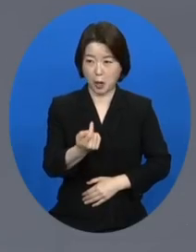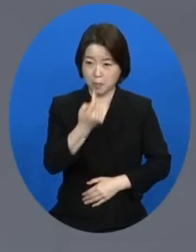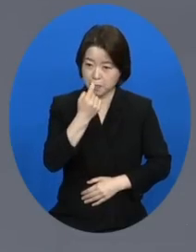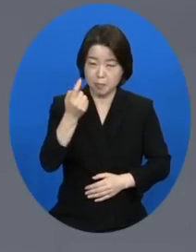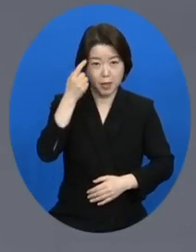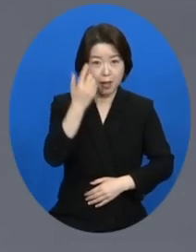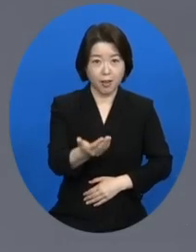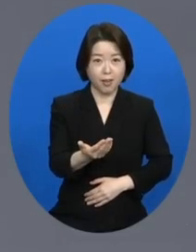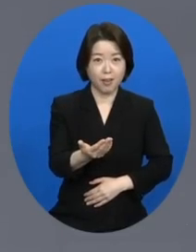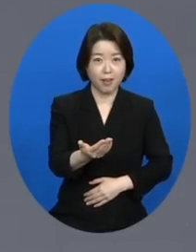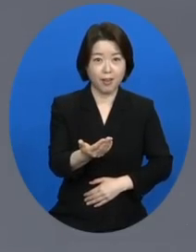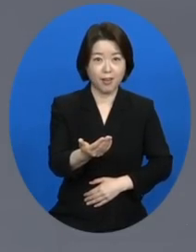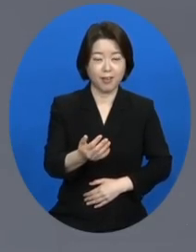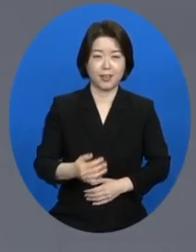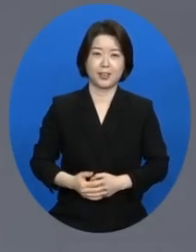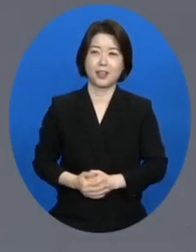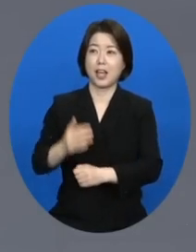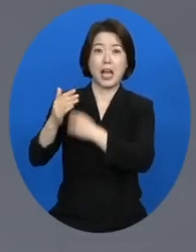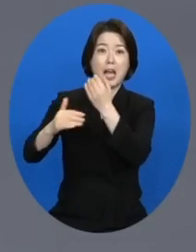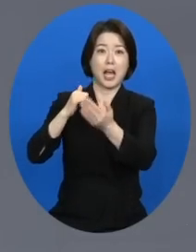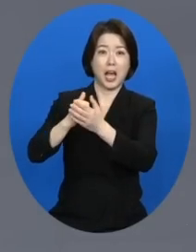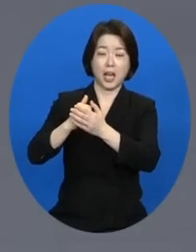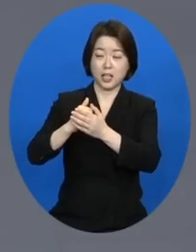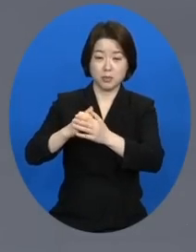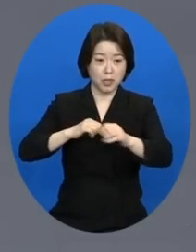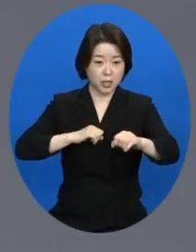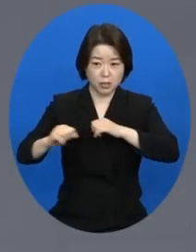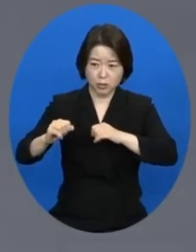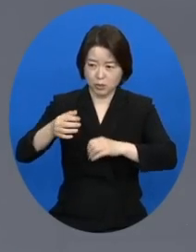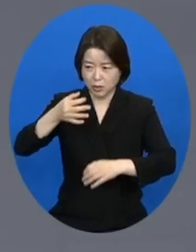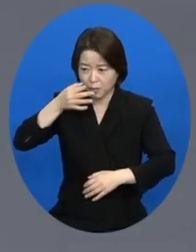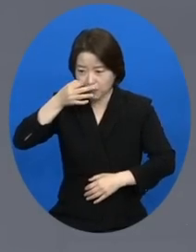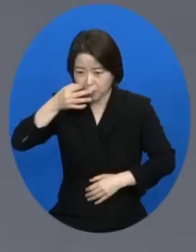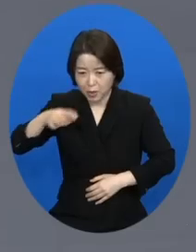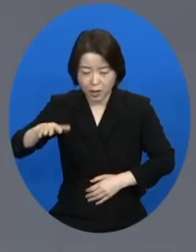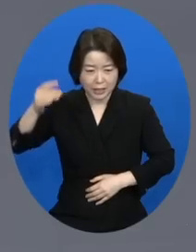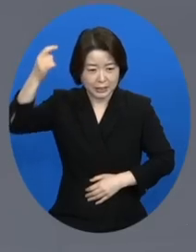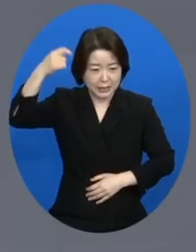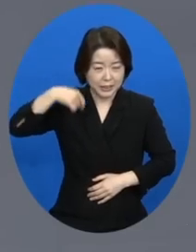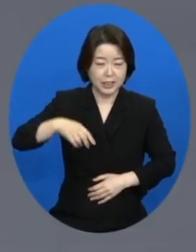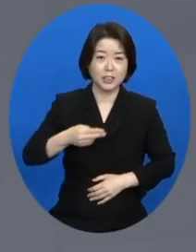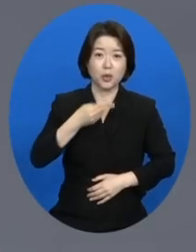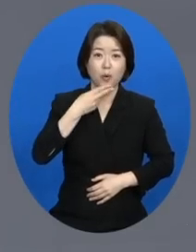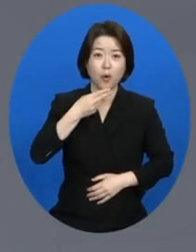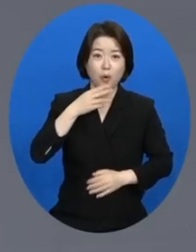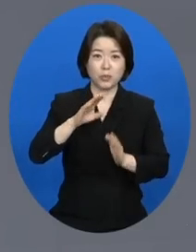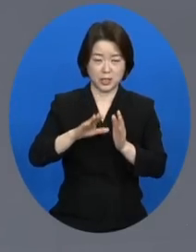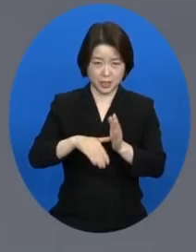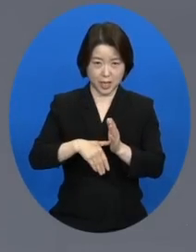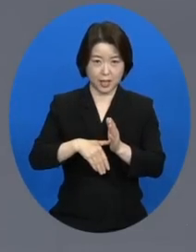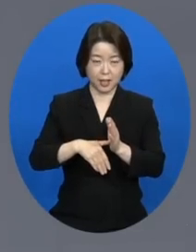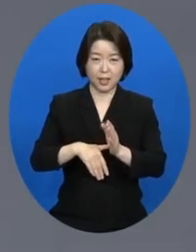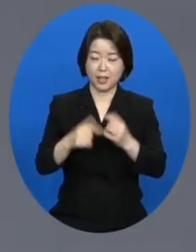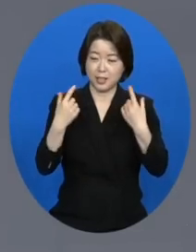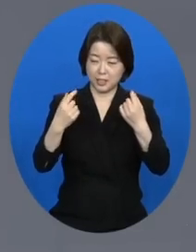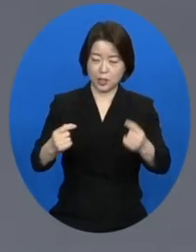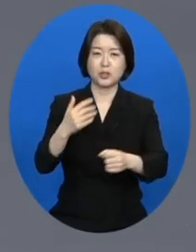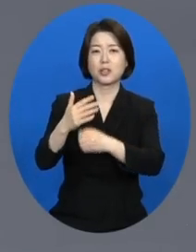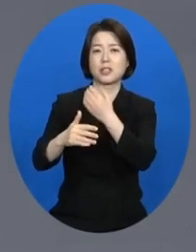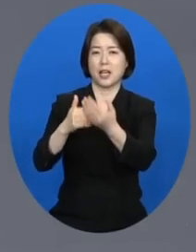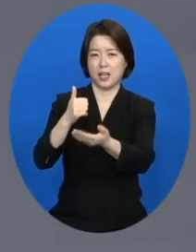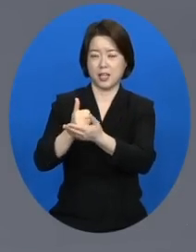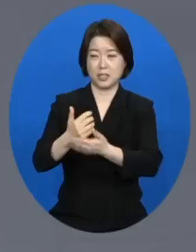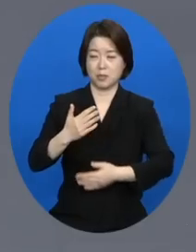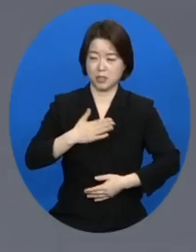배웠습니까? 하나님의 역사가 전혀 눈에 보이지 않고 하나님이 느껴지지 않을 때 여전히 하나님은